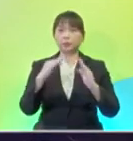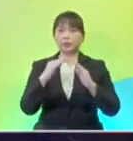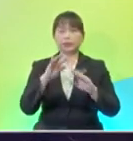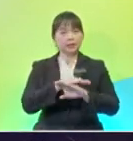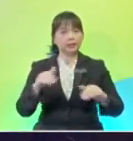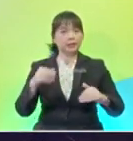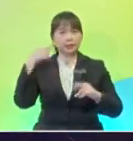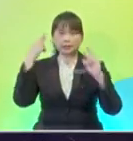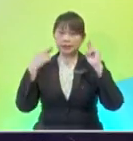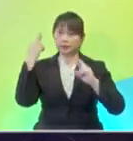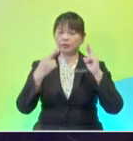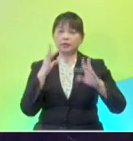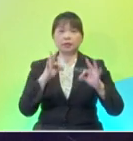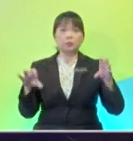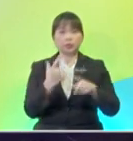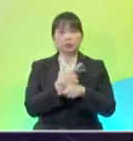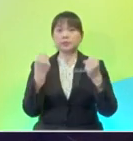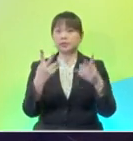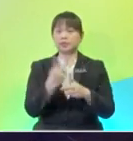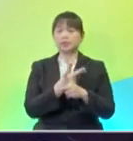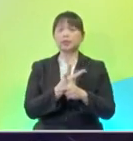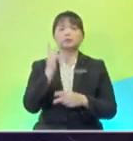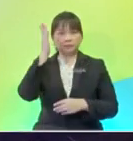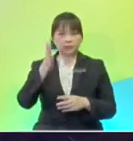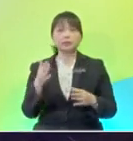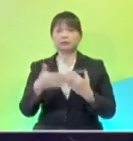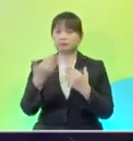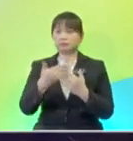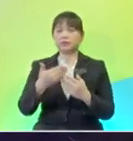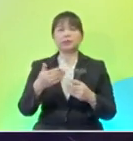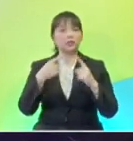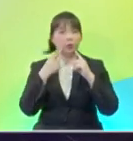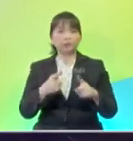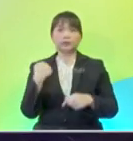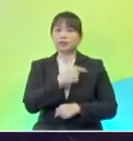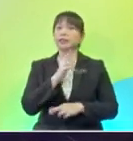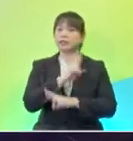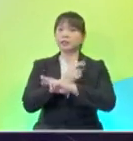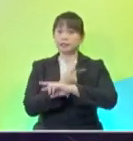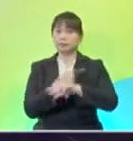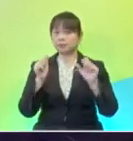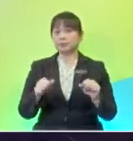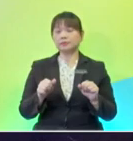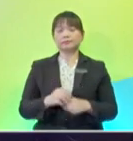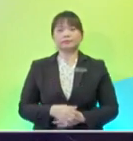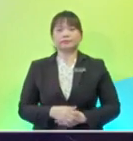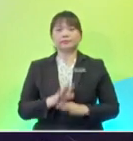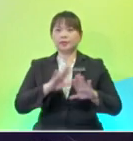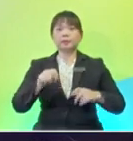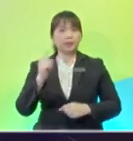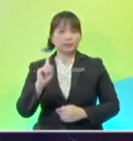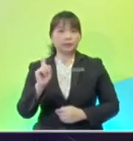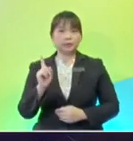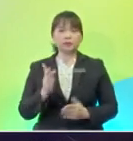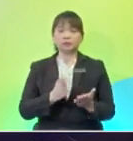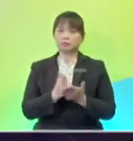banyak kali insya Allah kita akan mudah menjawabnya baik jadi kita lihat seketika boleh Jangan kemana-mana